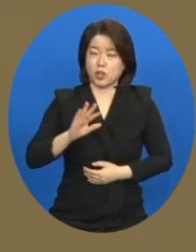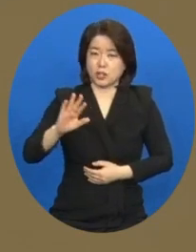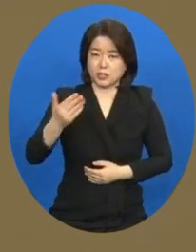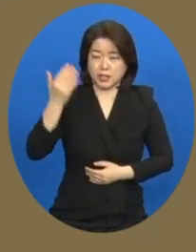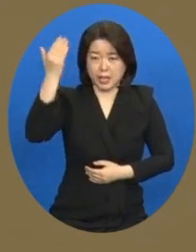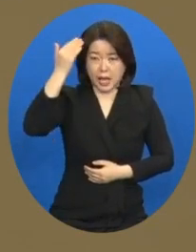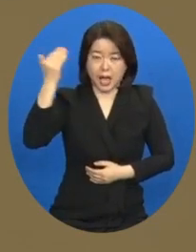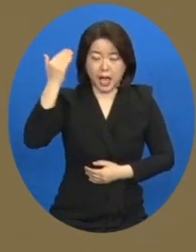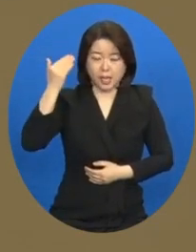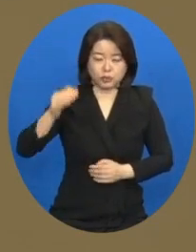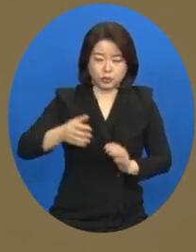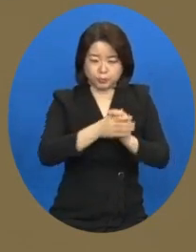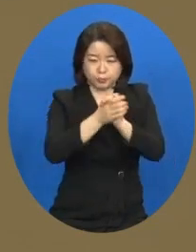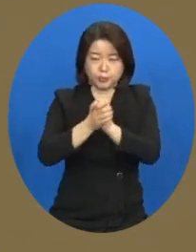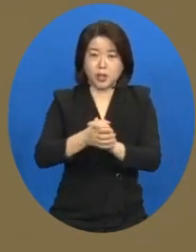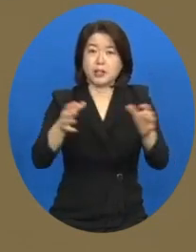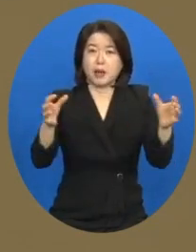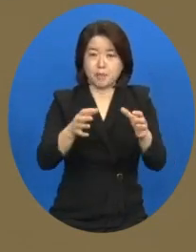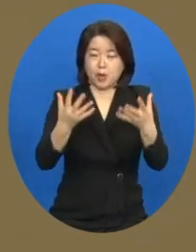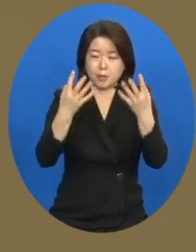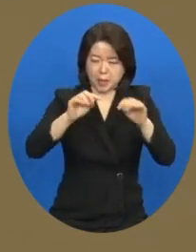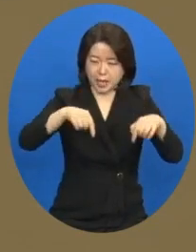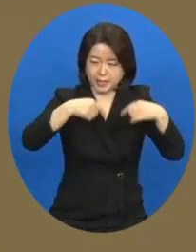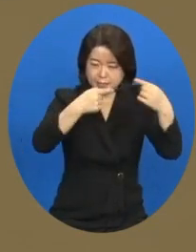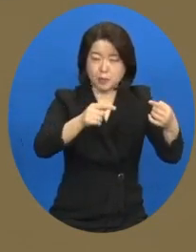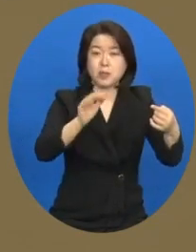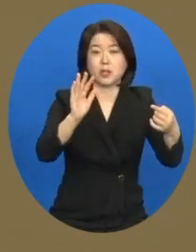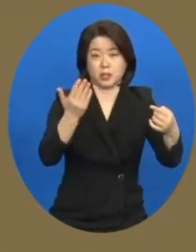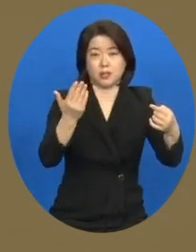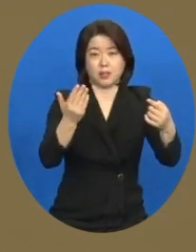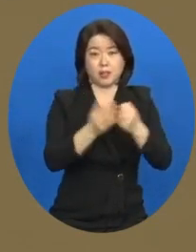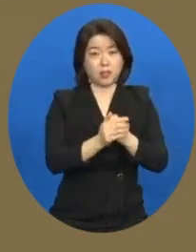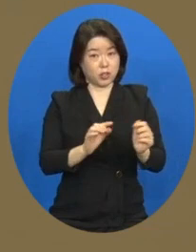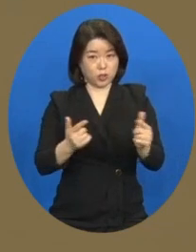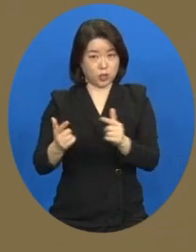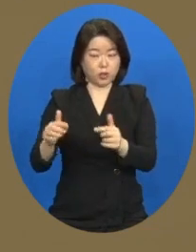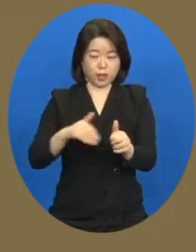한국교회 연합 모임을 참 많이 참석하게 됩니다. 여러 가지